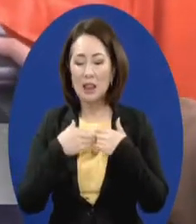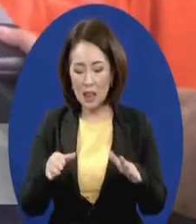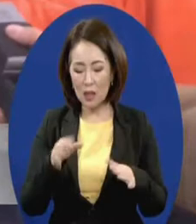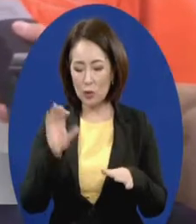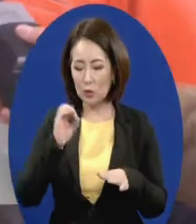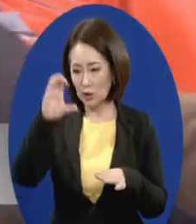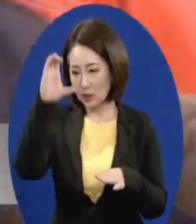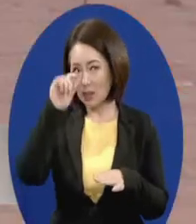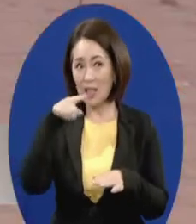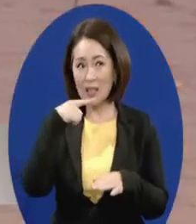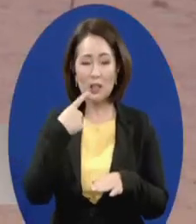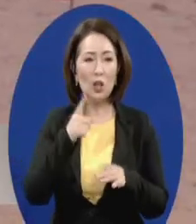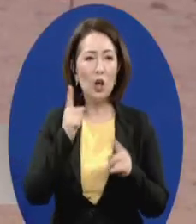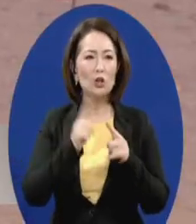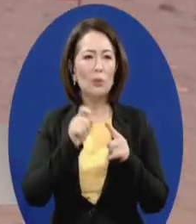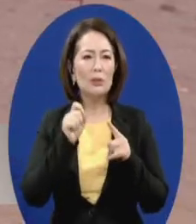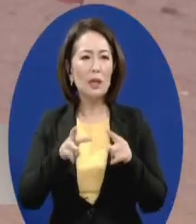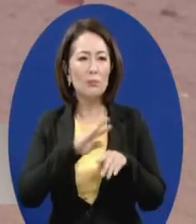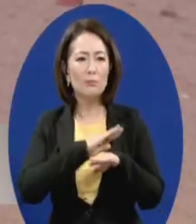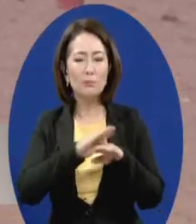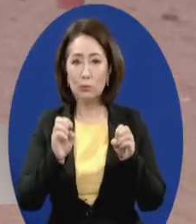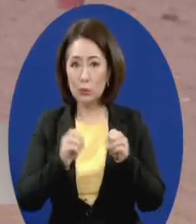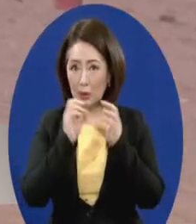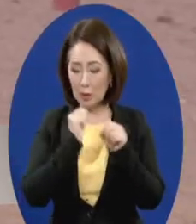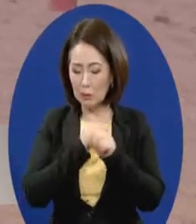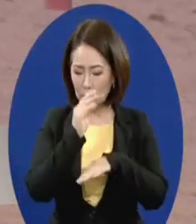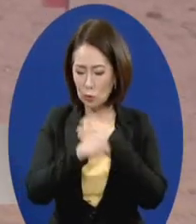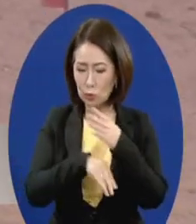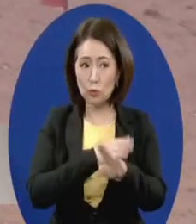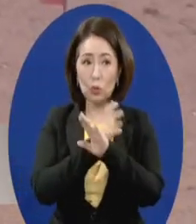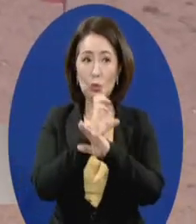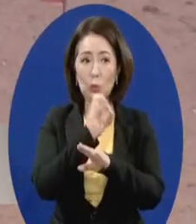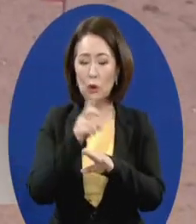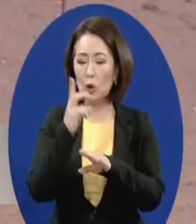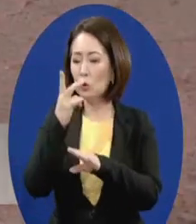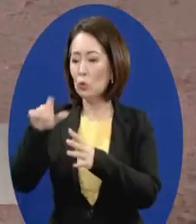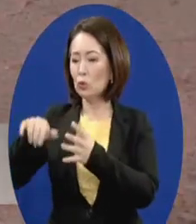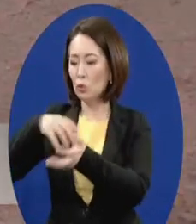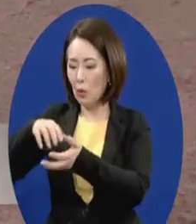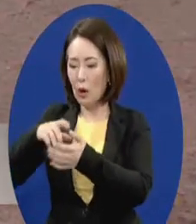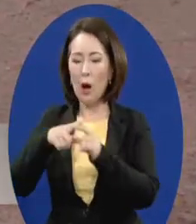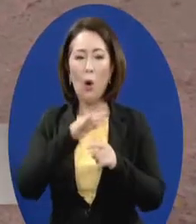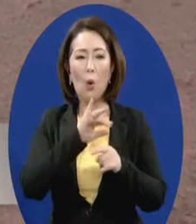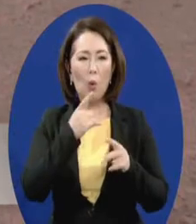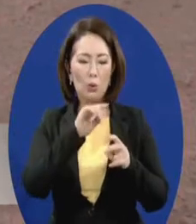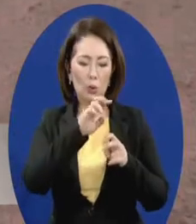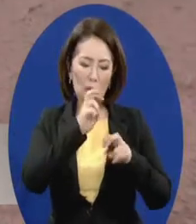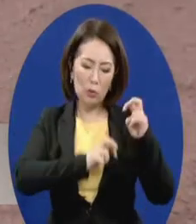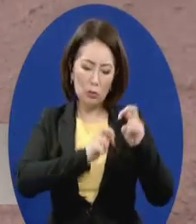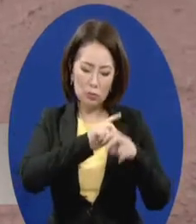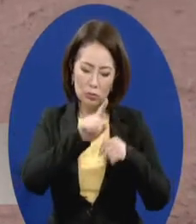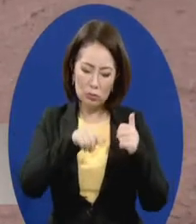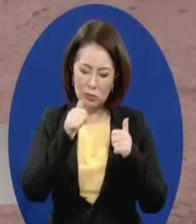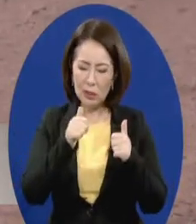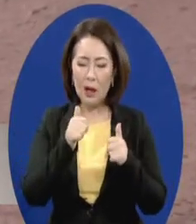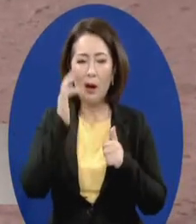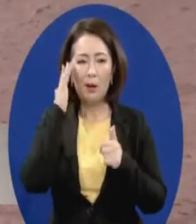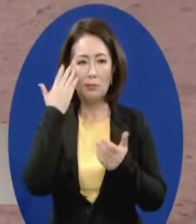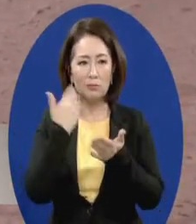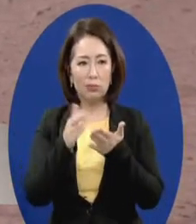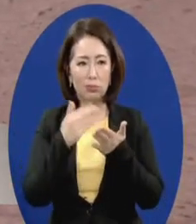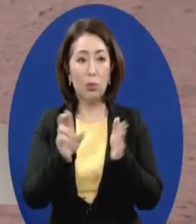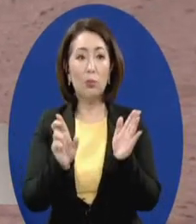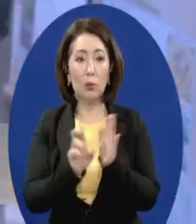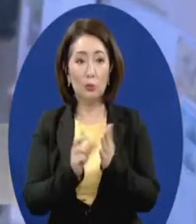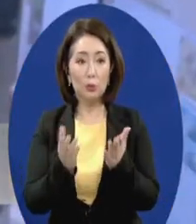ерөнхийлөгчид онцоллоо. Төмөр замын бүтээн байгуулалтын ажил дуусвал нүүрс явгаж, уул уурхаан бусад баялгаа боловсруулж нэмээ үртэг шингэж экспортлох боломж